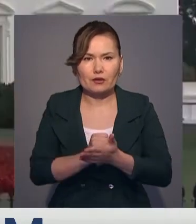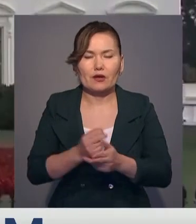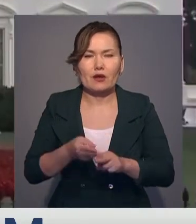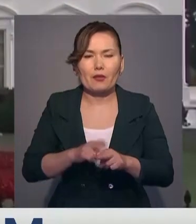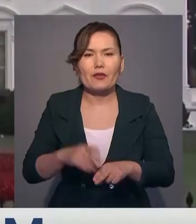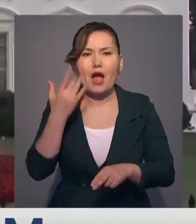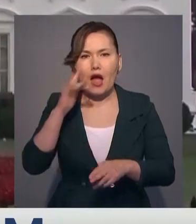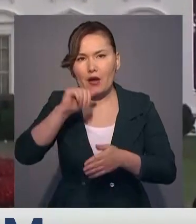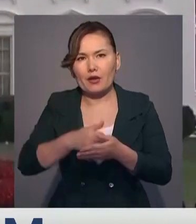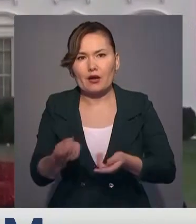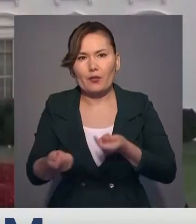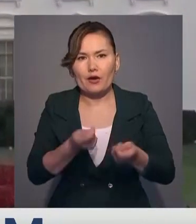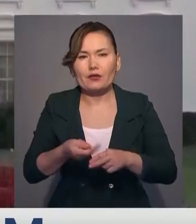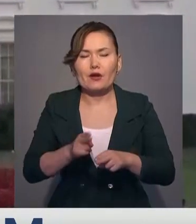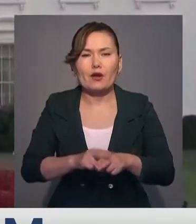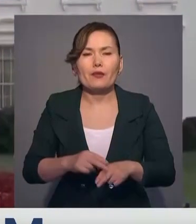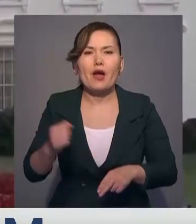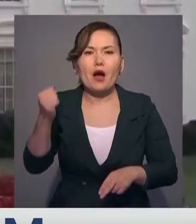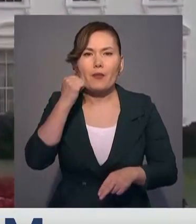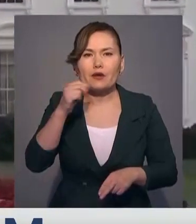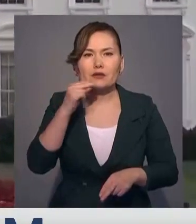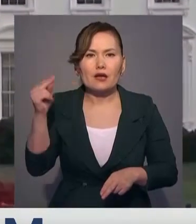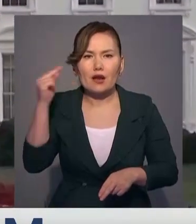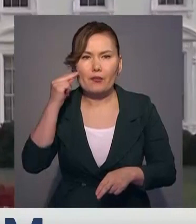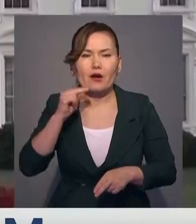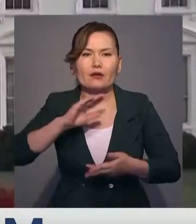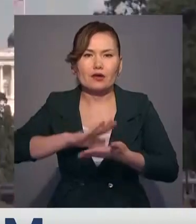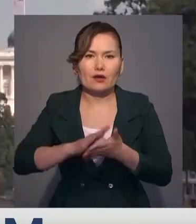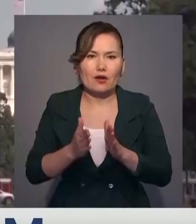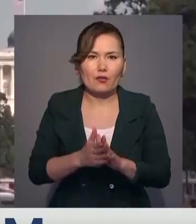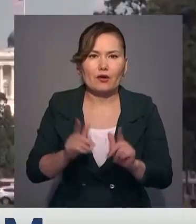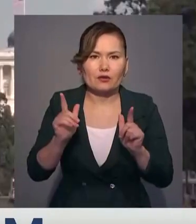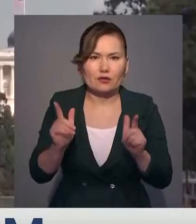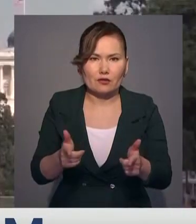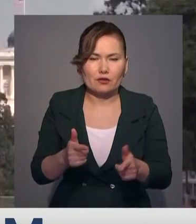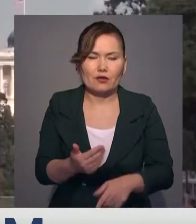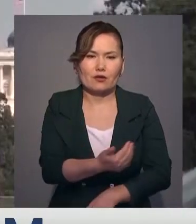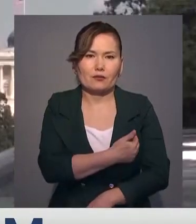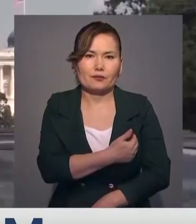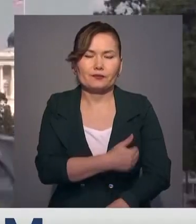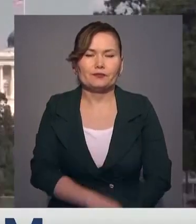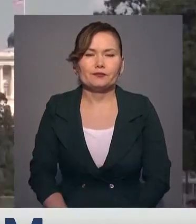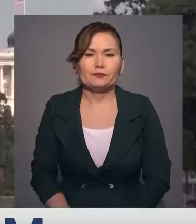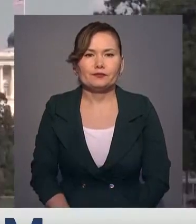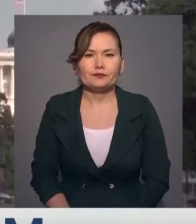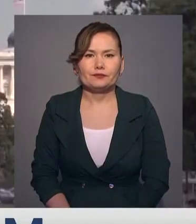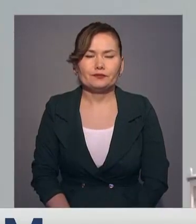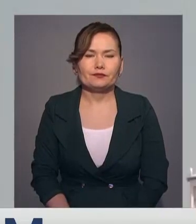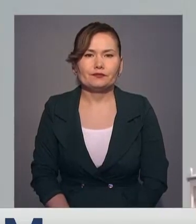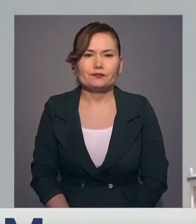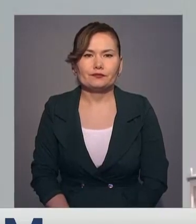қойған. Трамптың айтуынша, Мәскеу мен Бейжің бұл келісімге асқан қызығушылық танытып отырса керек.